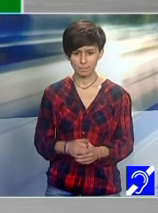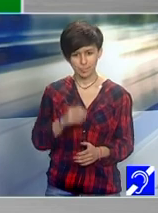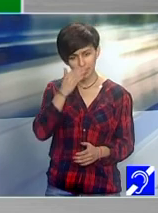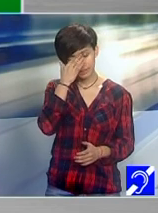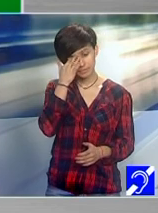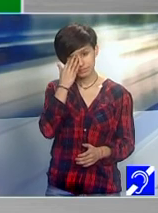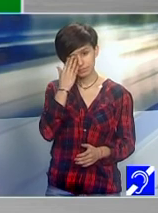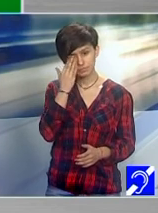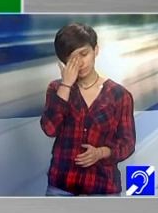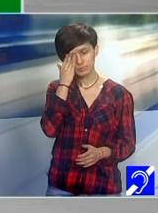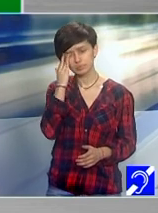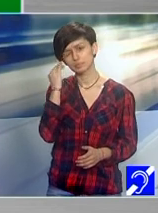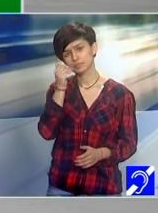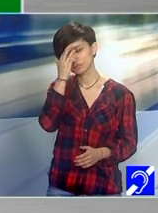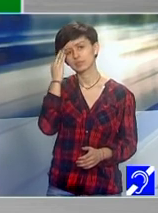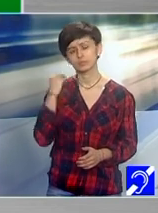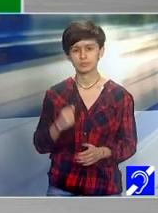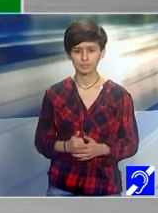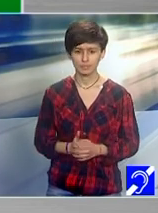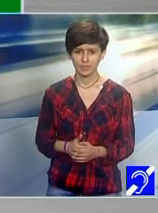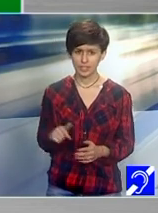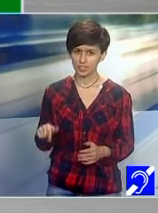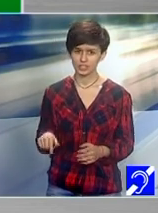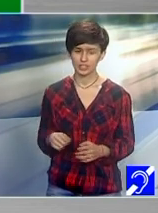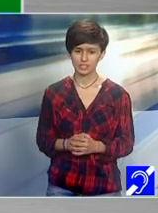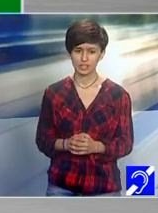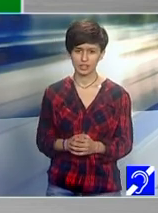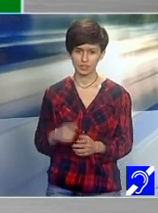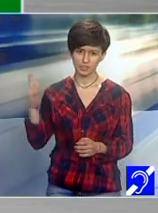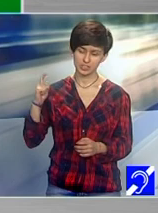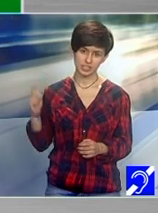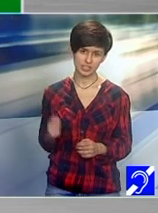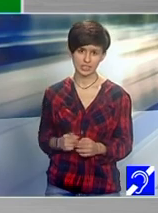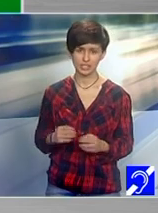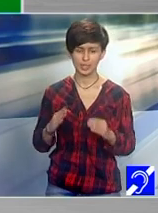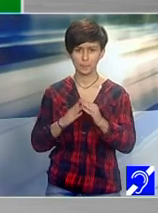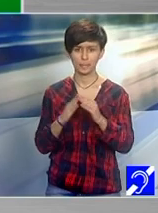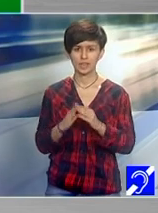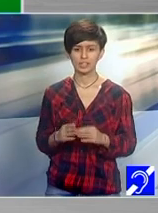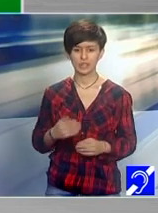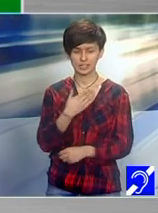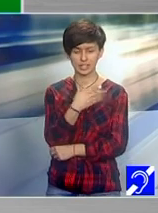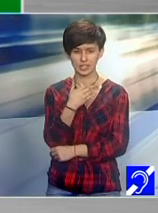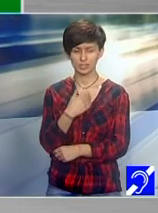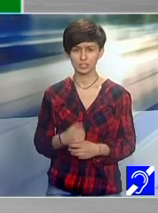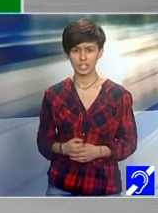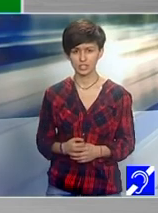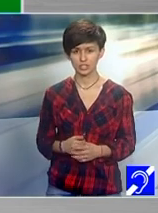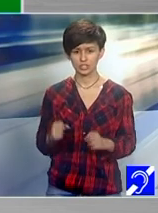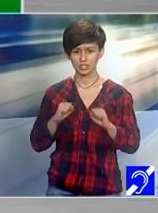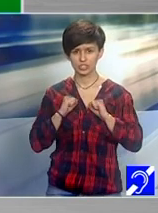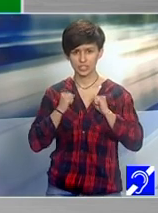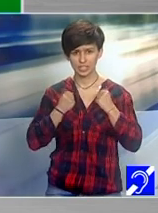Ei, cam aceasta a fost nebunia de la Casa Națională și reacțiile de după demisia